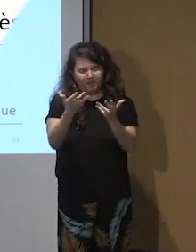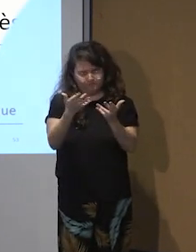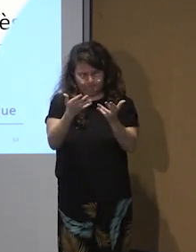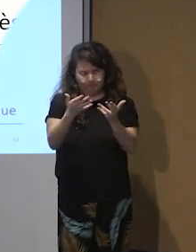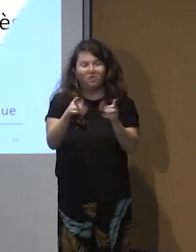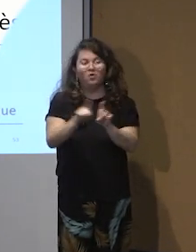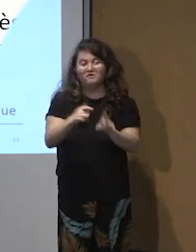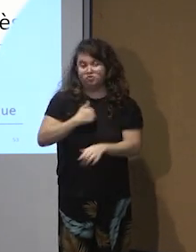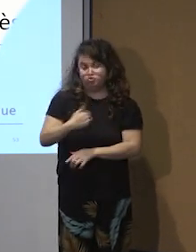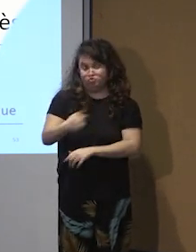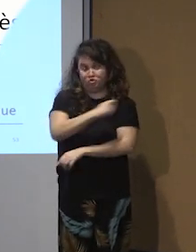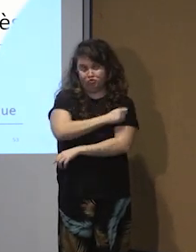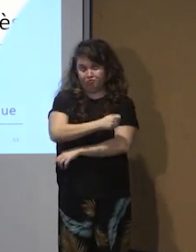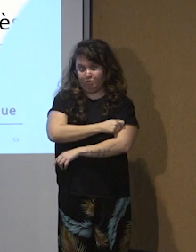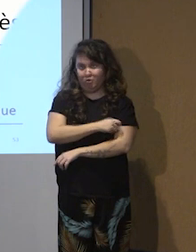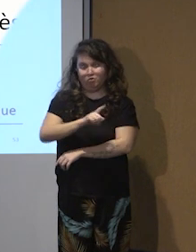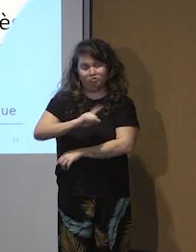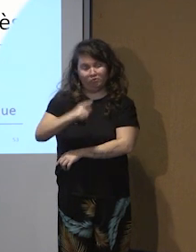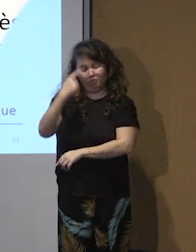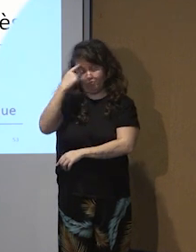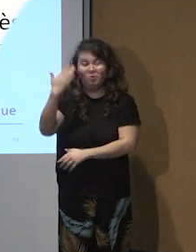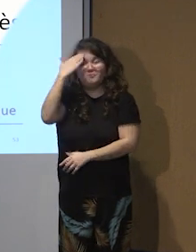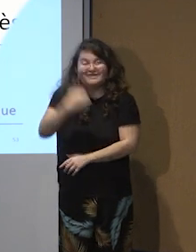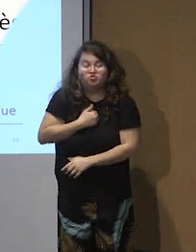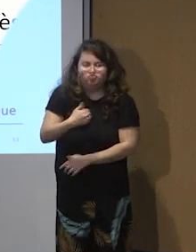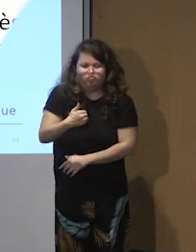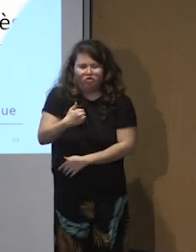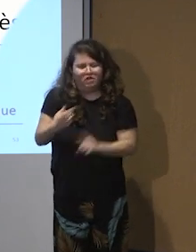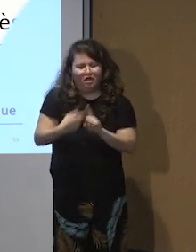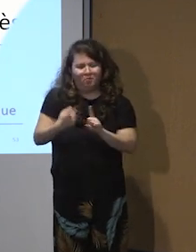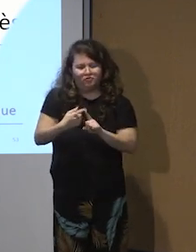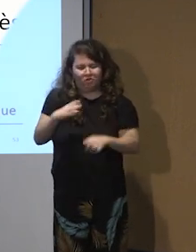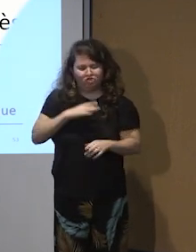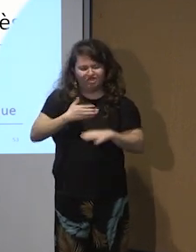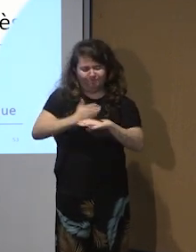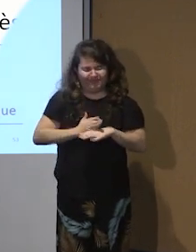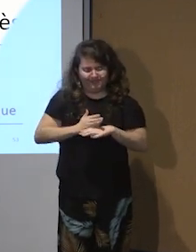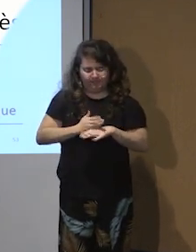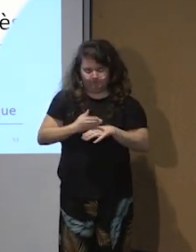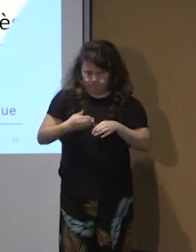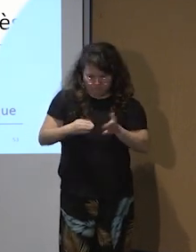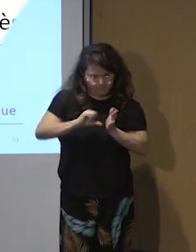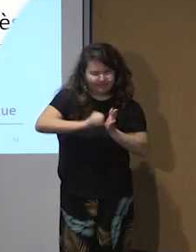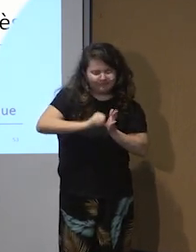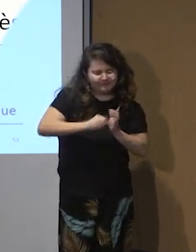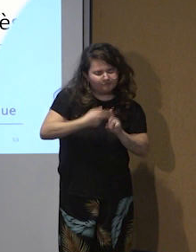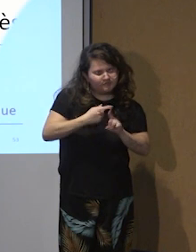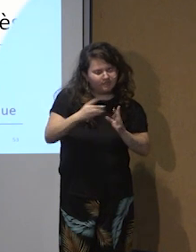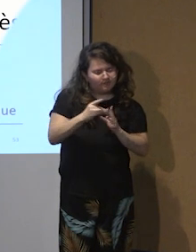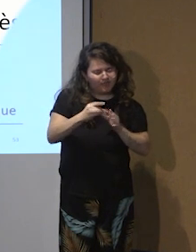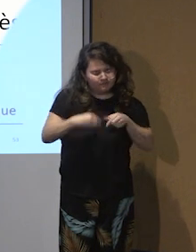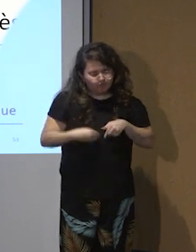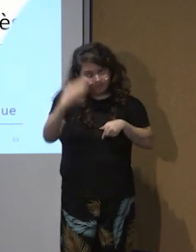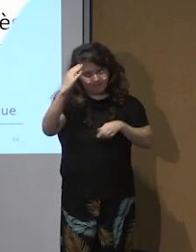seul, on porte sur soi une carte d'identification diabétique. En cas de malaise, si quelqu'un vous retrouve par terre, qu'on sache justement que